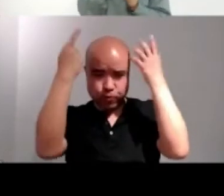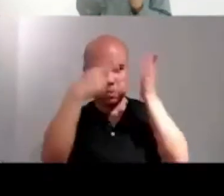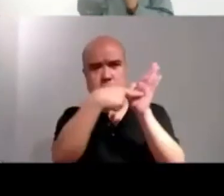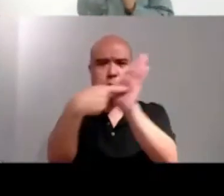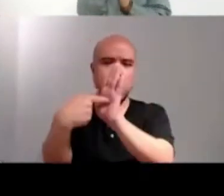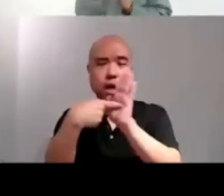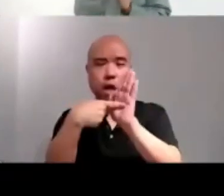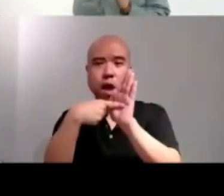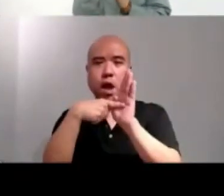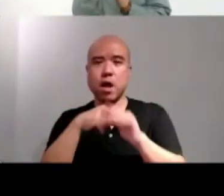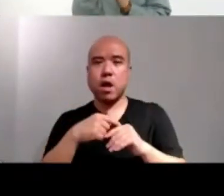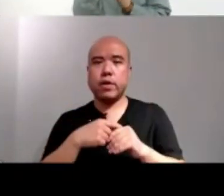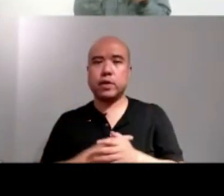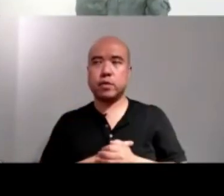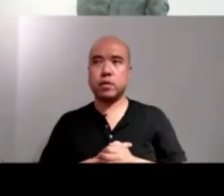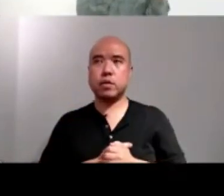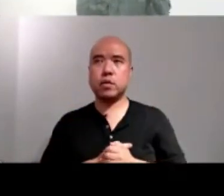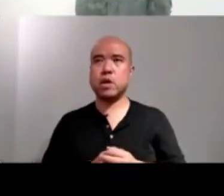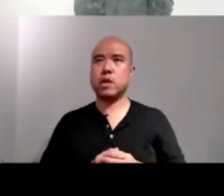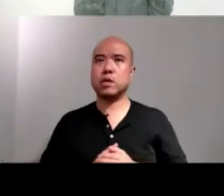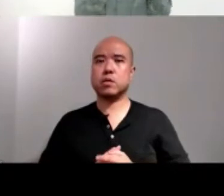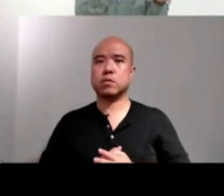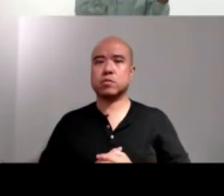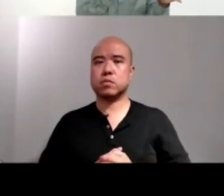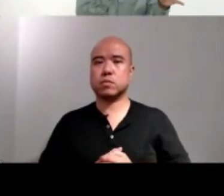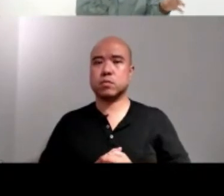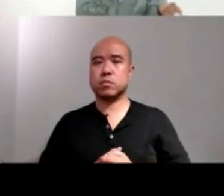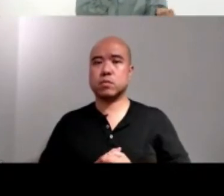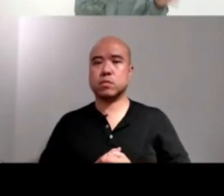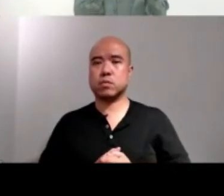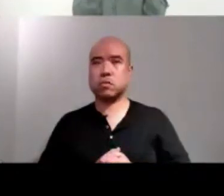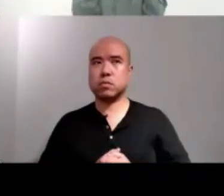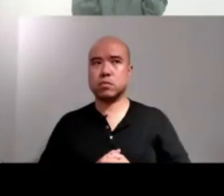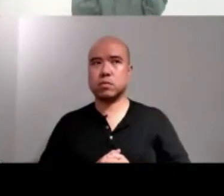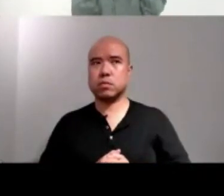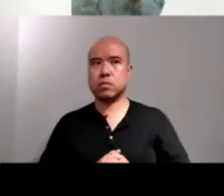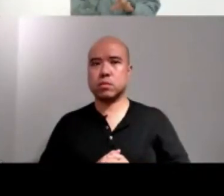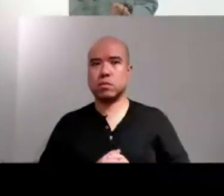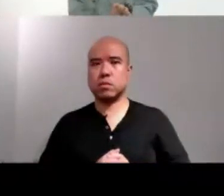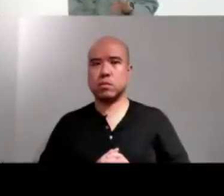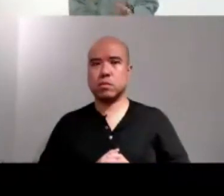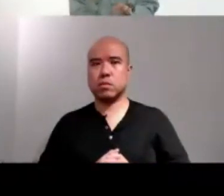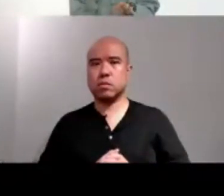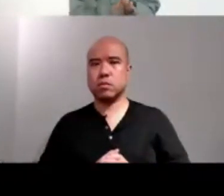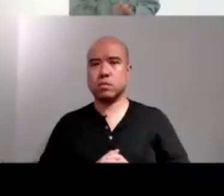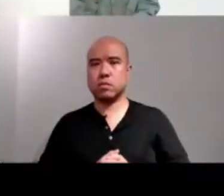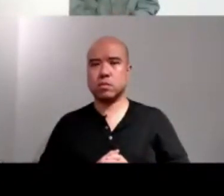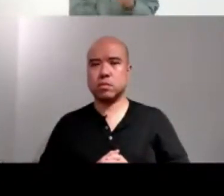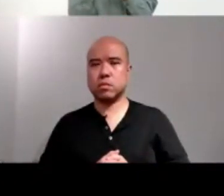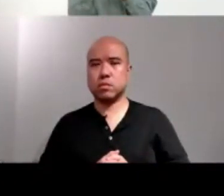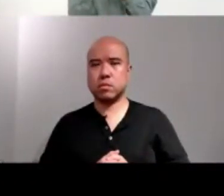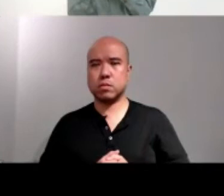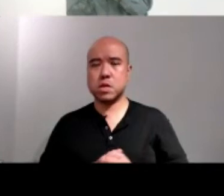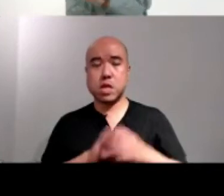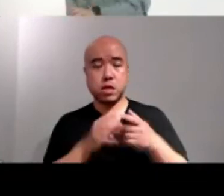新常態嘅業務就係、是、啊，點樣喺一個公司入邊，佢可以注入咗 Dusty Kid 嘅靈魂， 之後衍